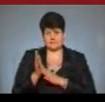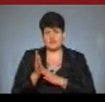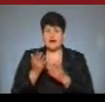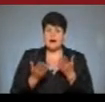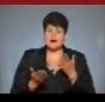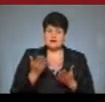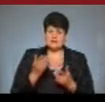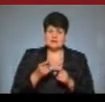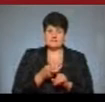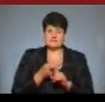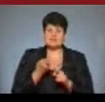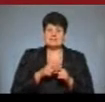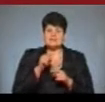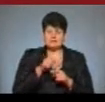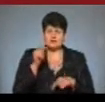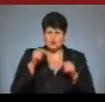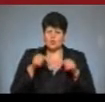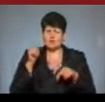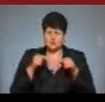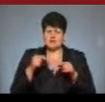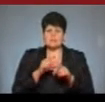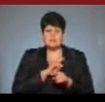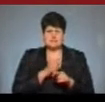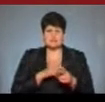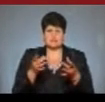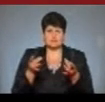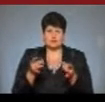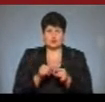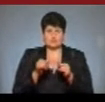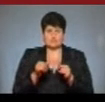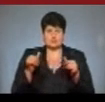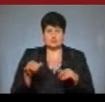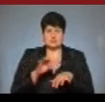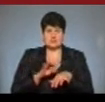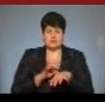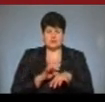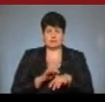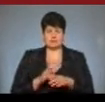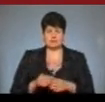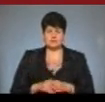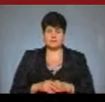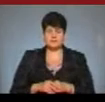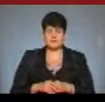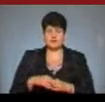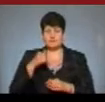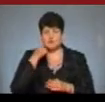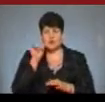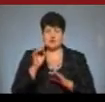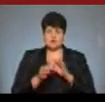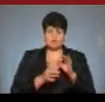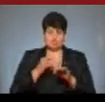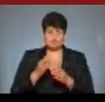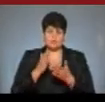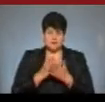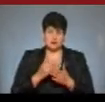але через ті дощі, через надмірне зволоження розповсюджуються хвороби та шкідники. На вчорашню добу у нас є